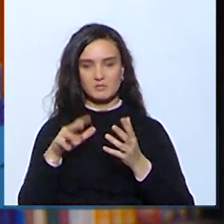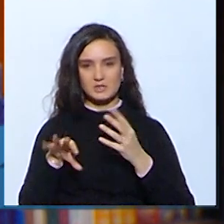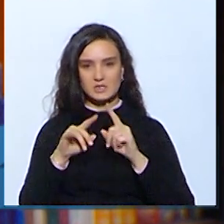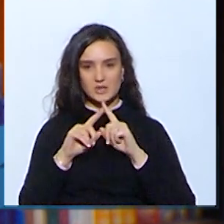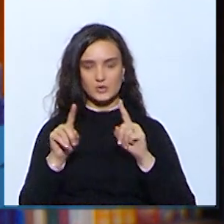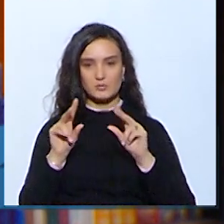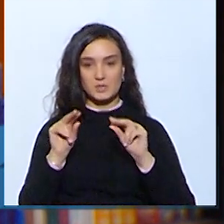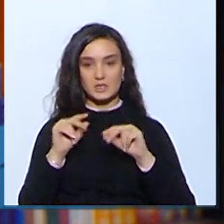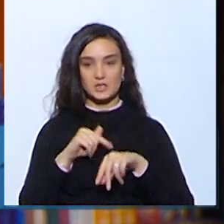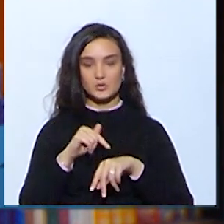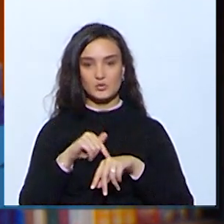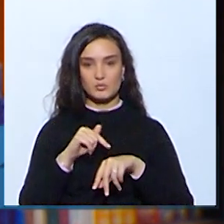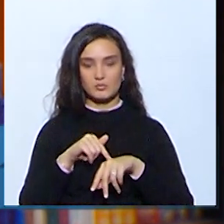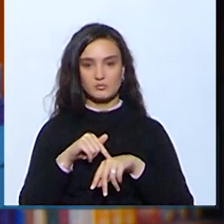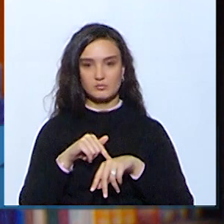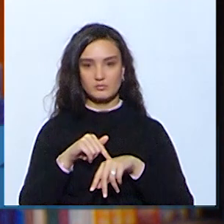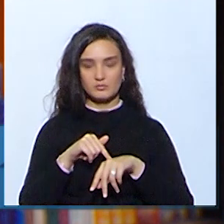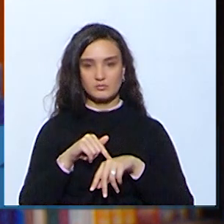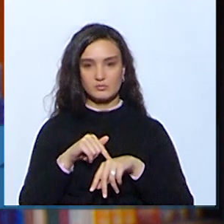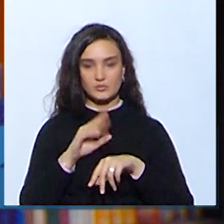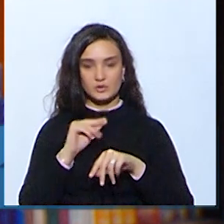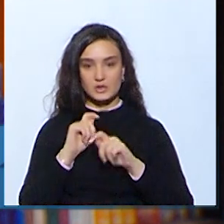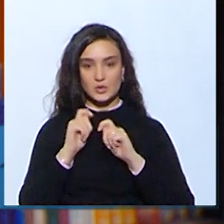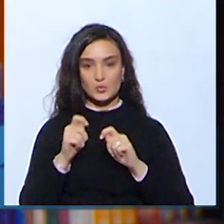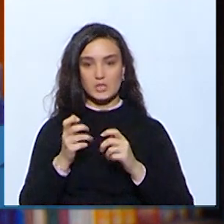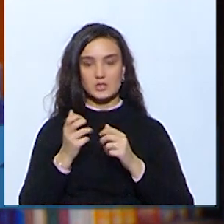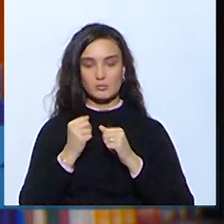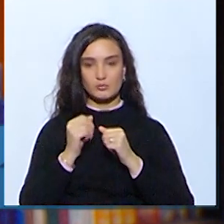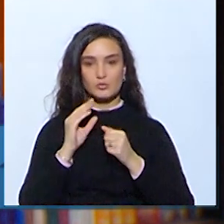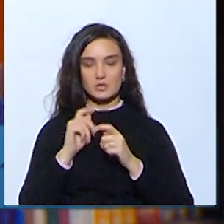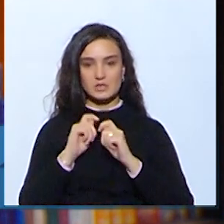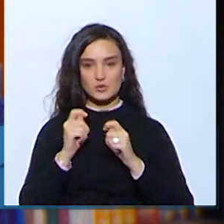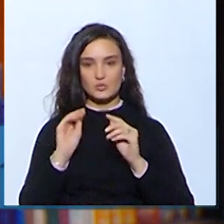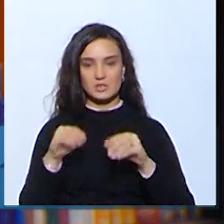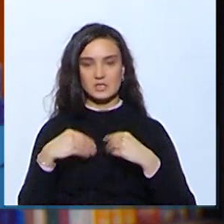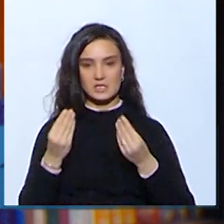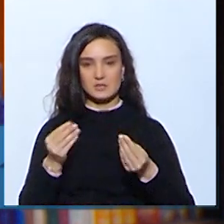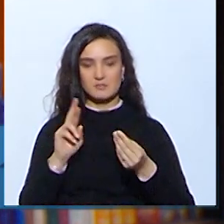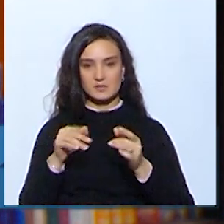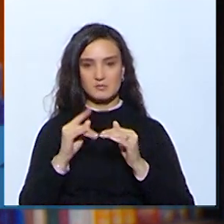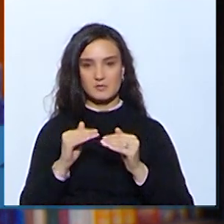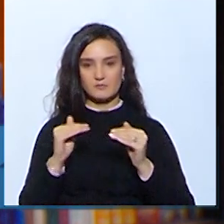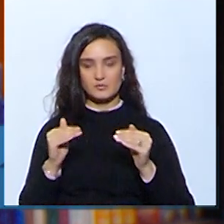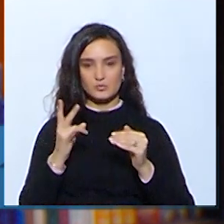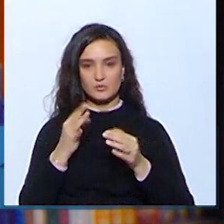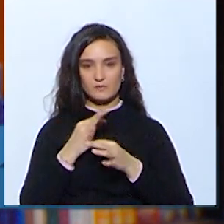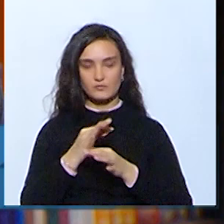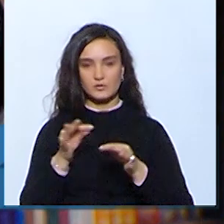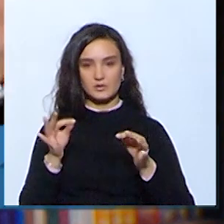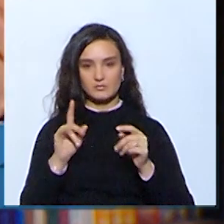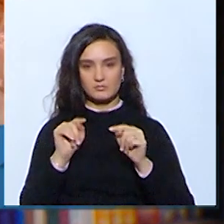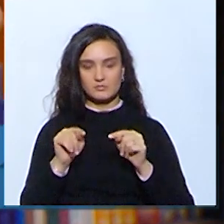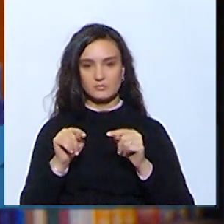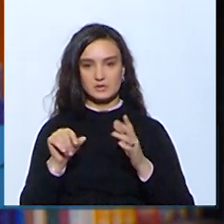საოცრად ბედნიერი ხდება მაშინ კი არა, როდესაც საჩუქას ღებულობს, არამედ როდესაც საჩუქას გასცემთ და ბავშვებსაც უნდა ვუთხრათ მაგე, რომ